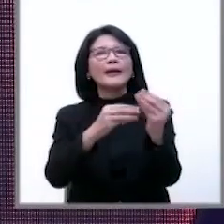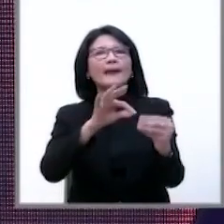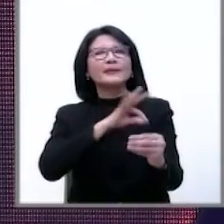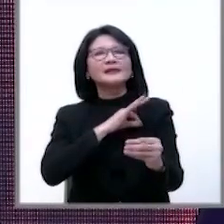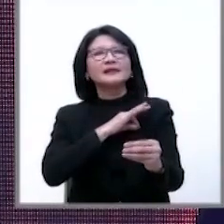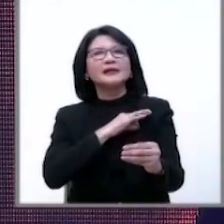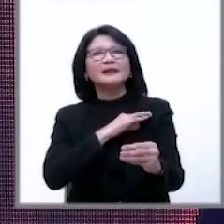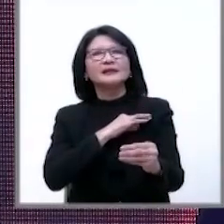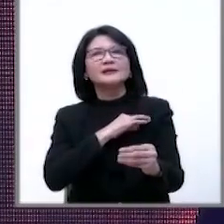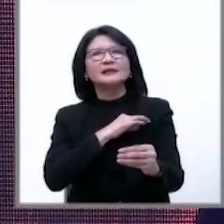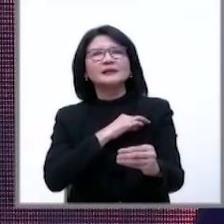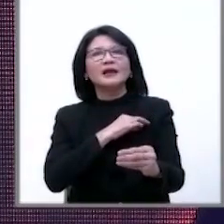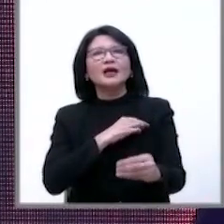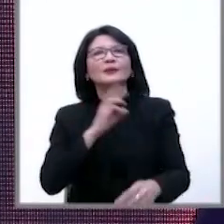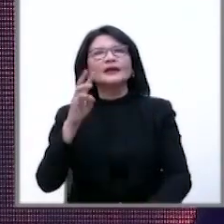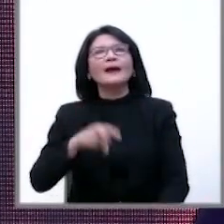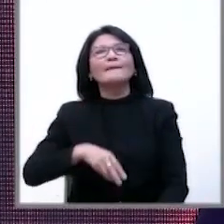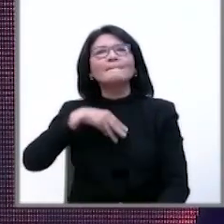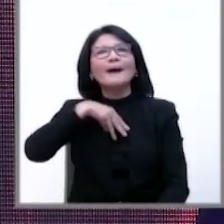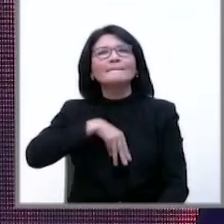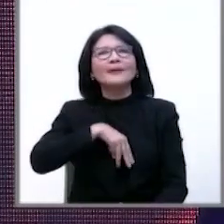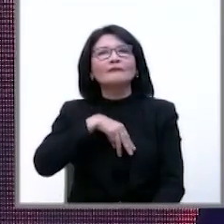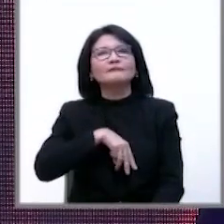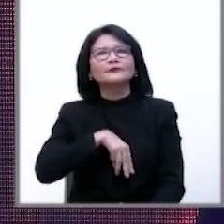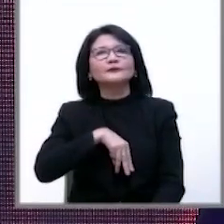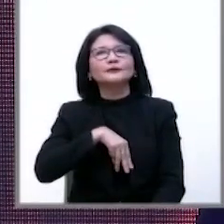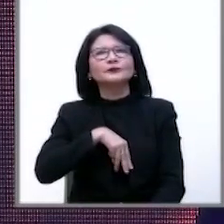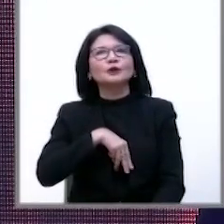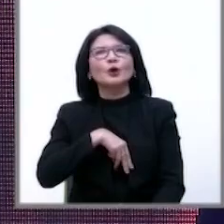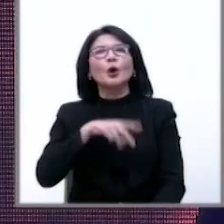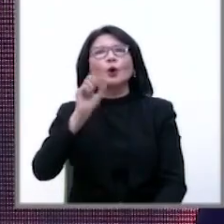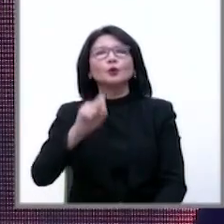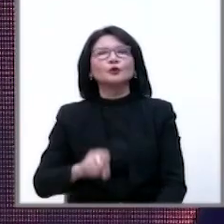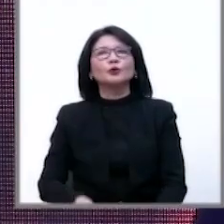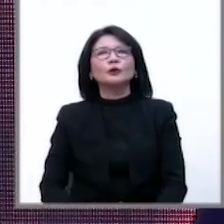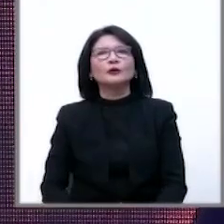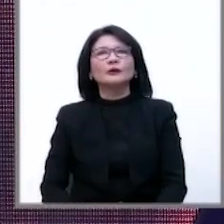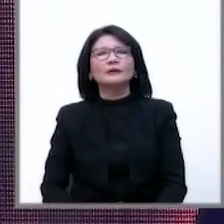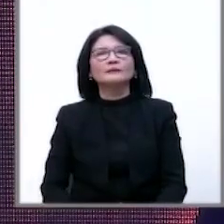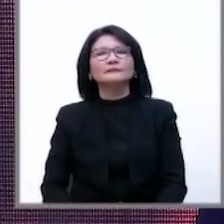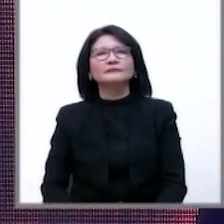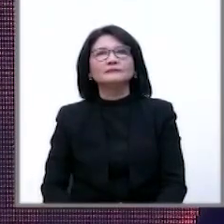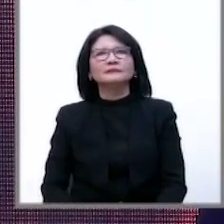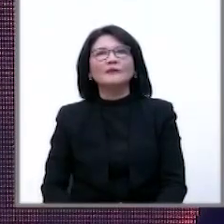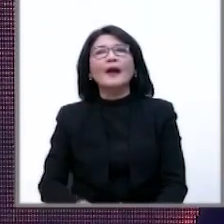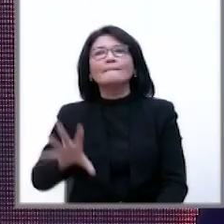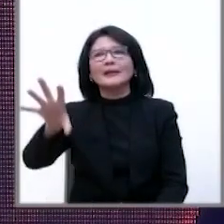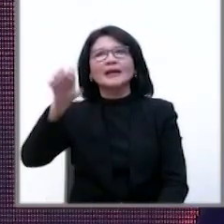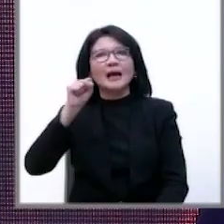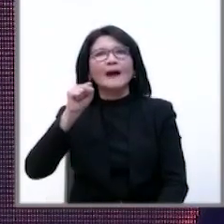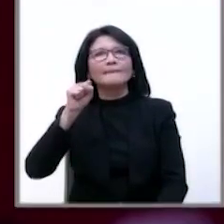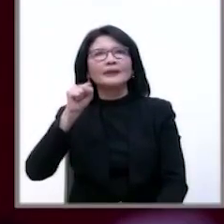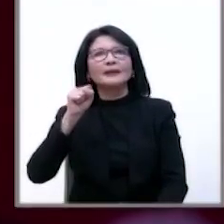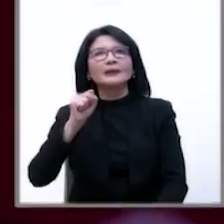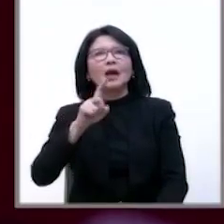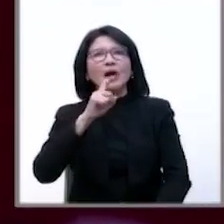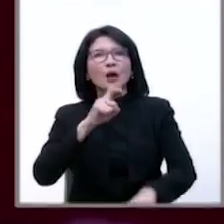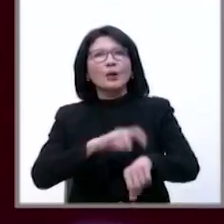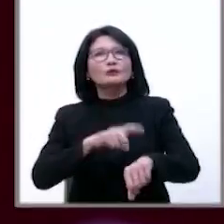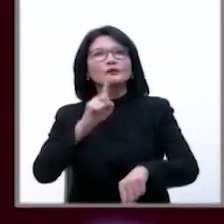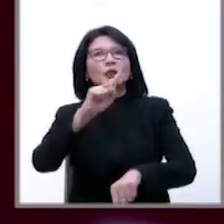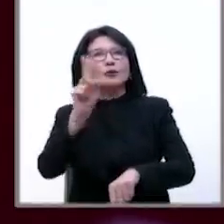urut 3 Bapak Mahfud MD untuk menanggapi waktunya 1 menit dimulai saat Bapak berbicara